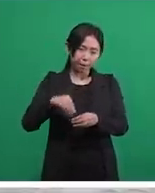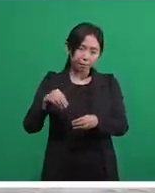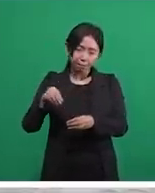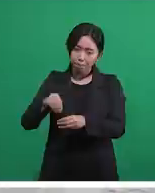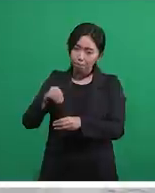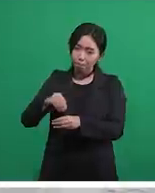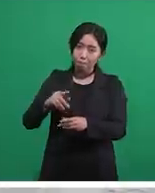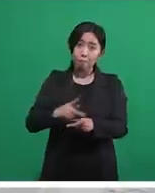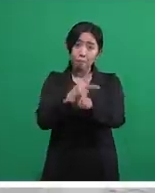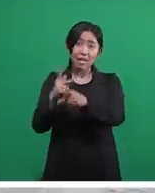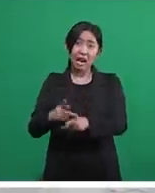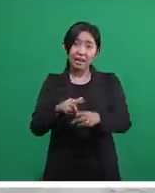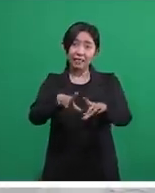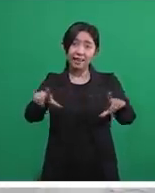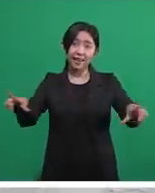memelihara keamanan ladang.